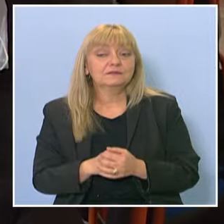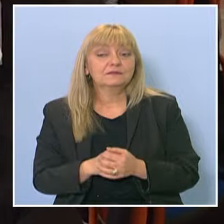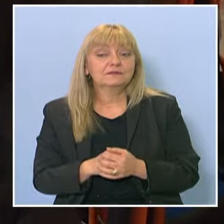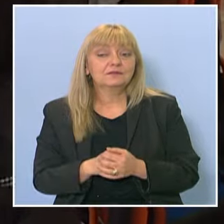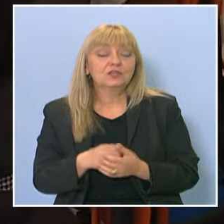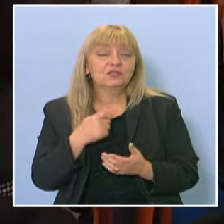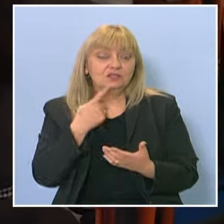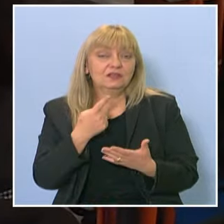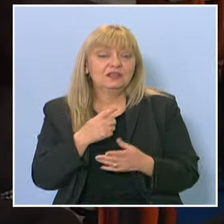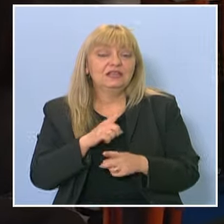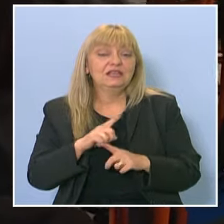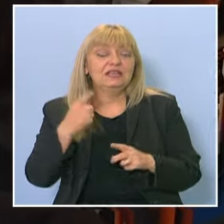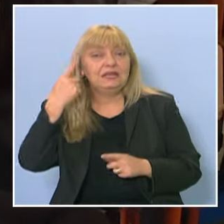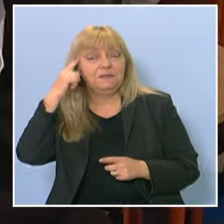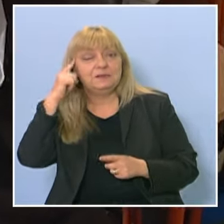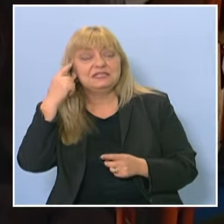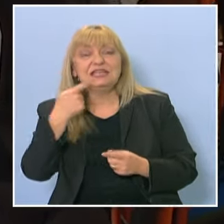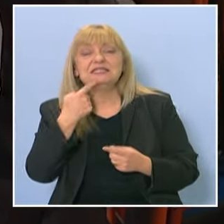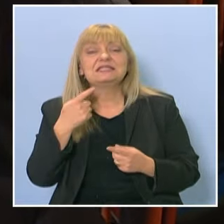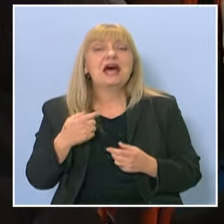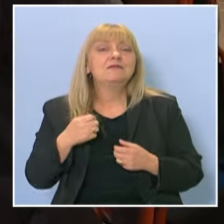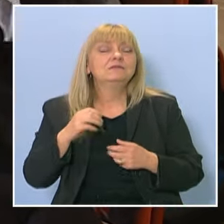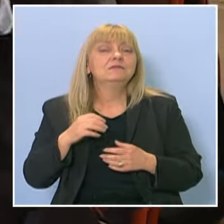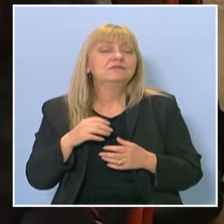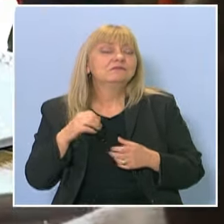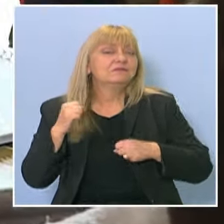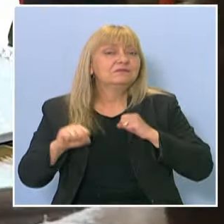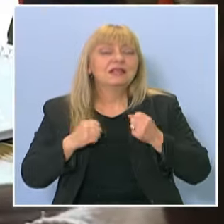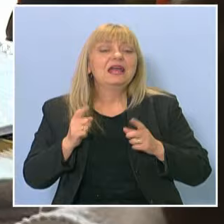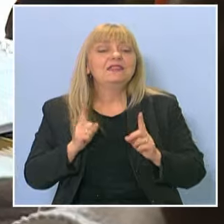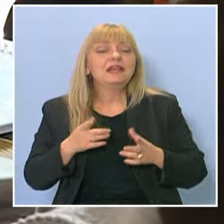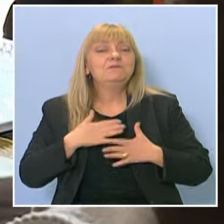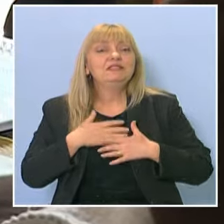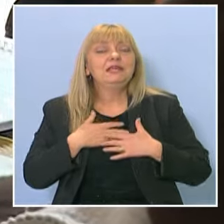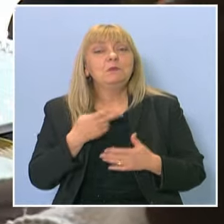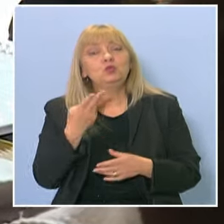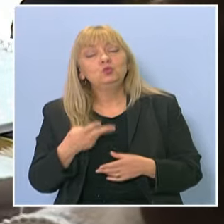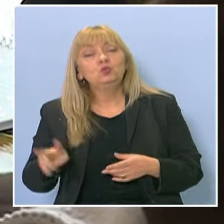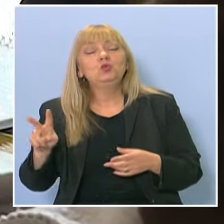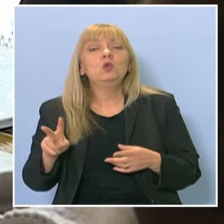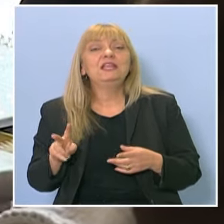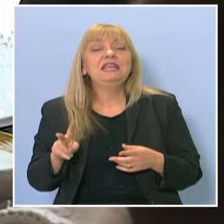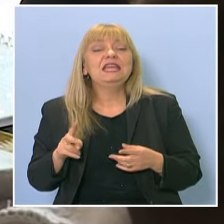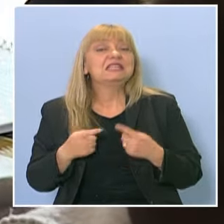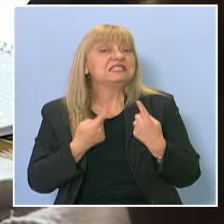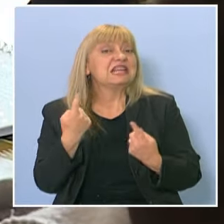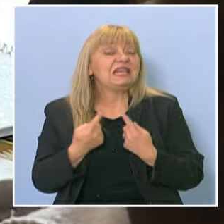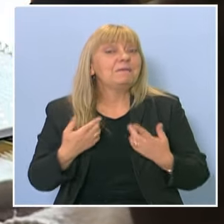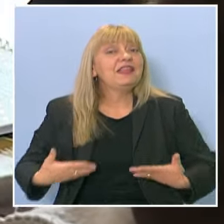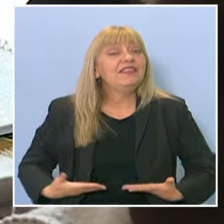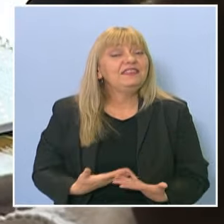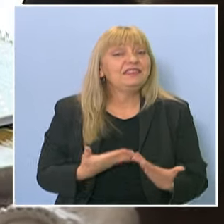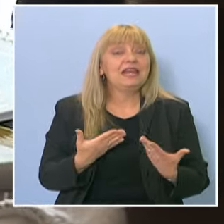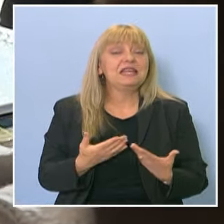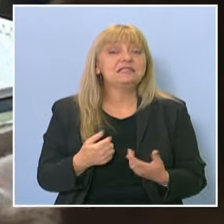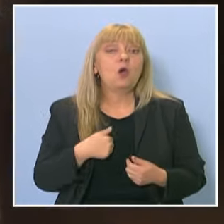буквално ще го кажа, да не мислят учениците за щуроти, трябва да имат много други интересни занимания. И